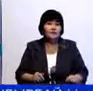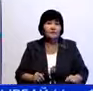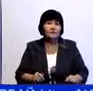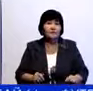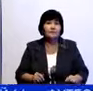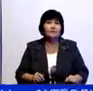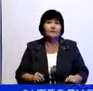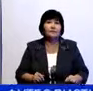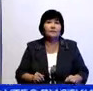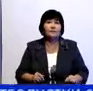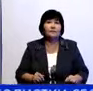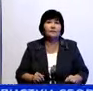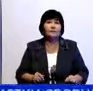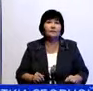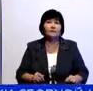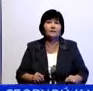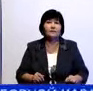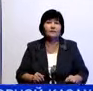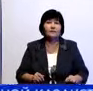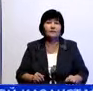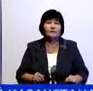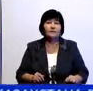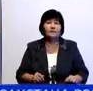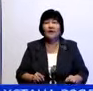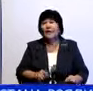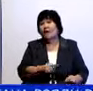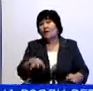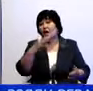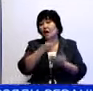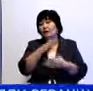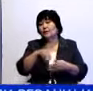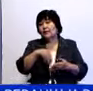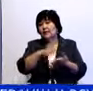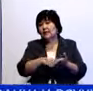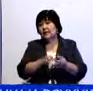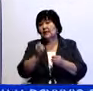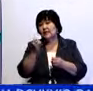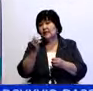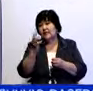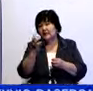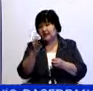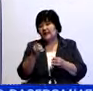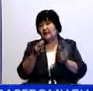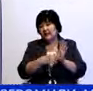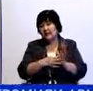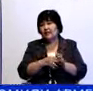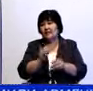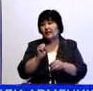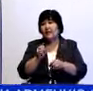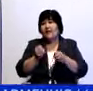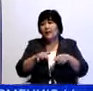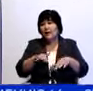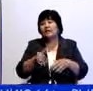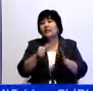земле переживает под полностью веллер за отчетный период зарегистрировано 409 фактов мошенничества что на